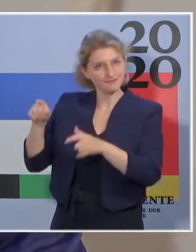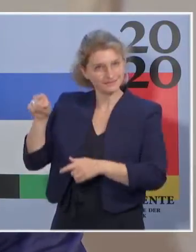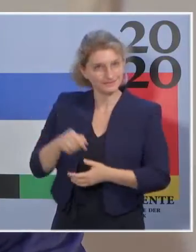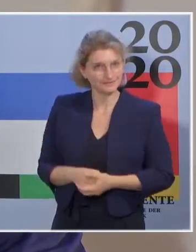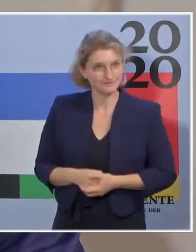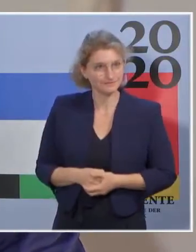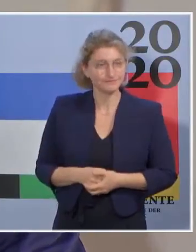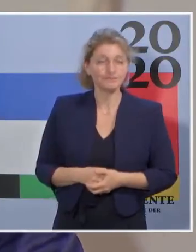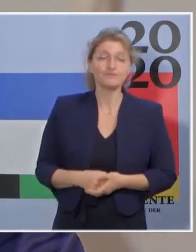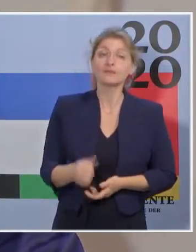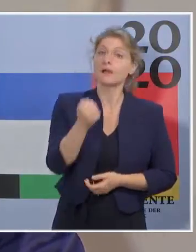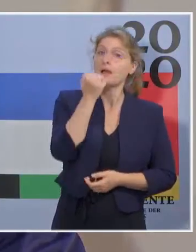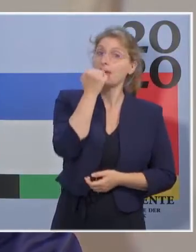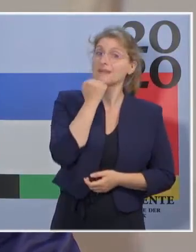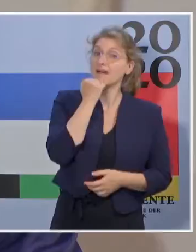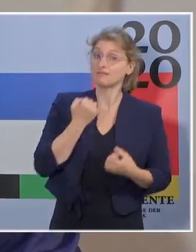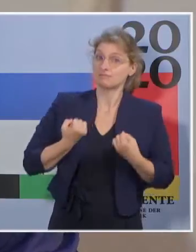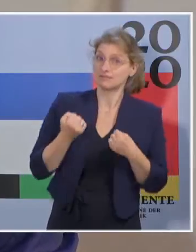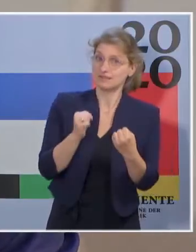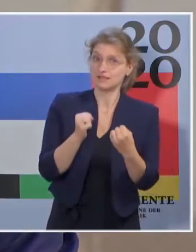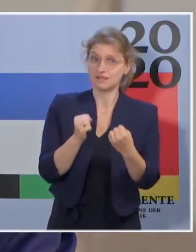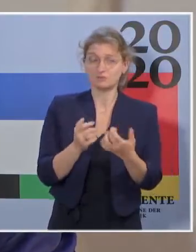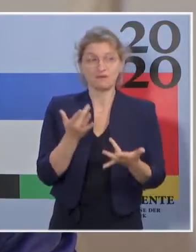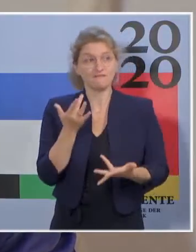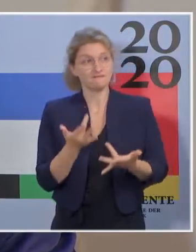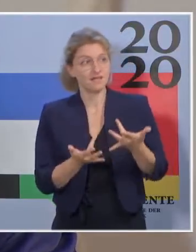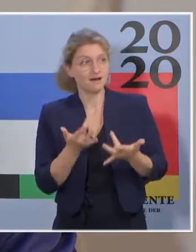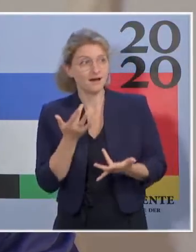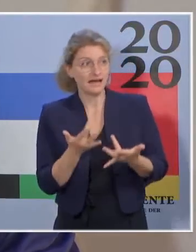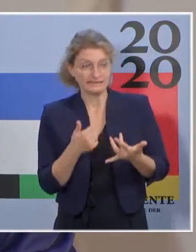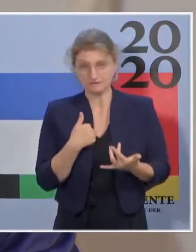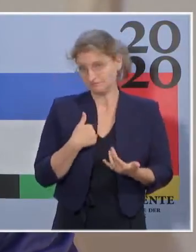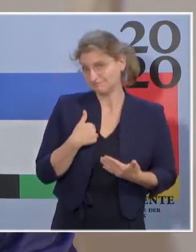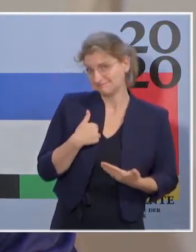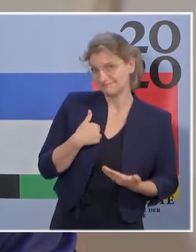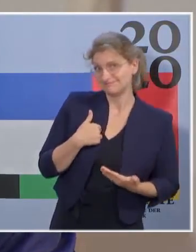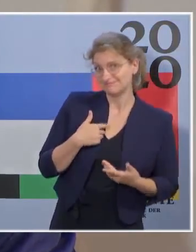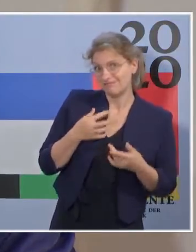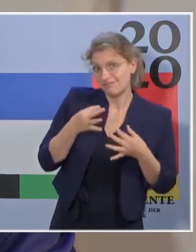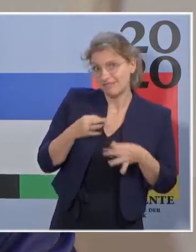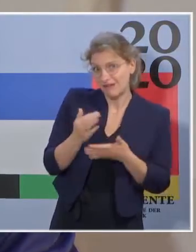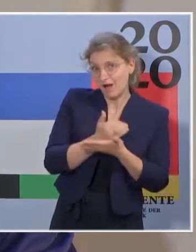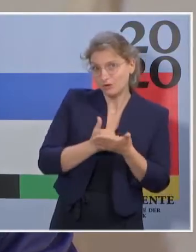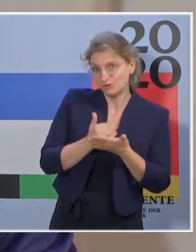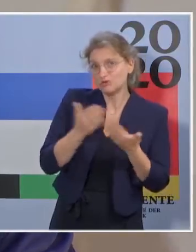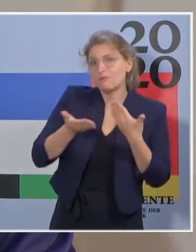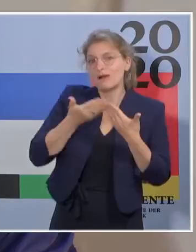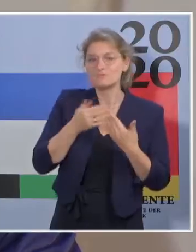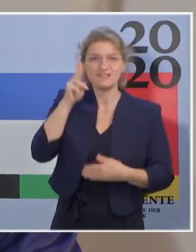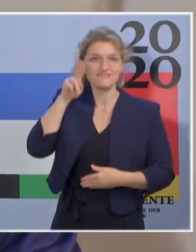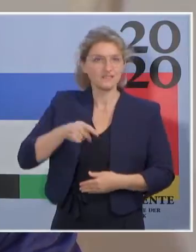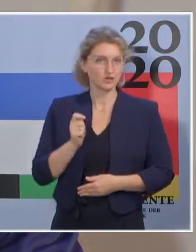Private Initiativen, um vielleicht darf da jetzt das Privileg nutzen, hier zu sitzen, die Wiener Juristische Gesellschaft, die